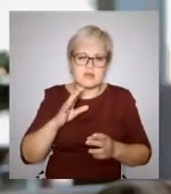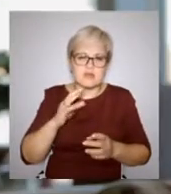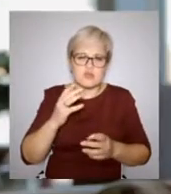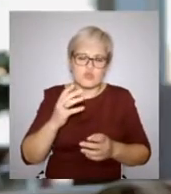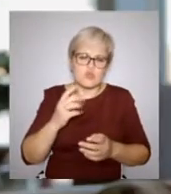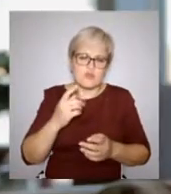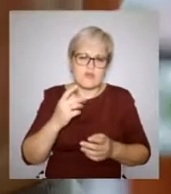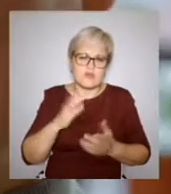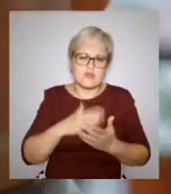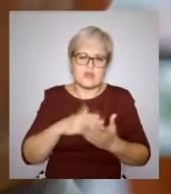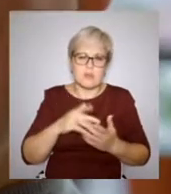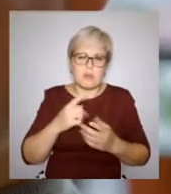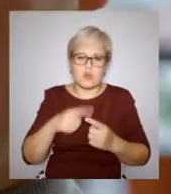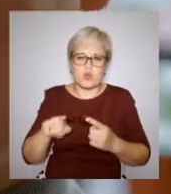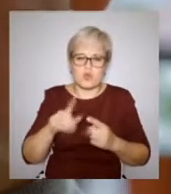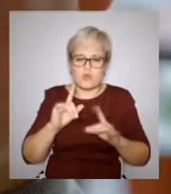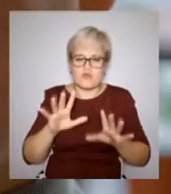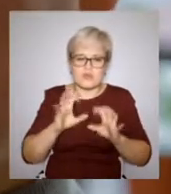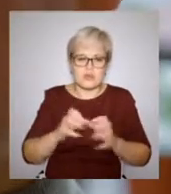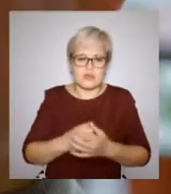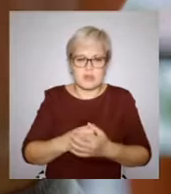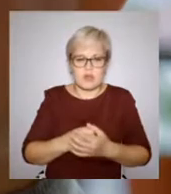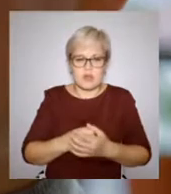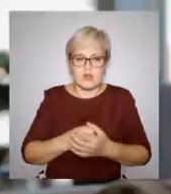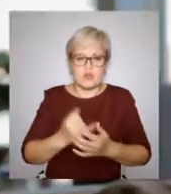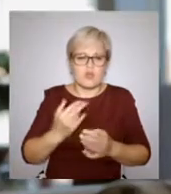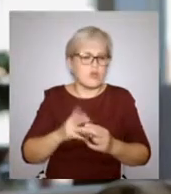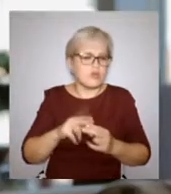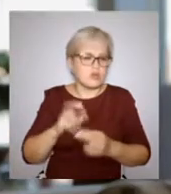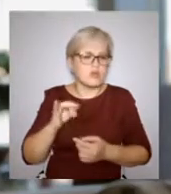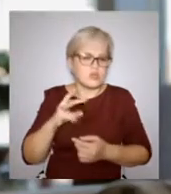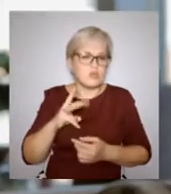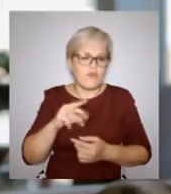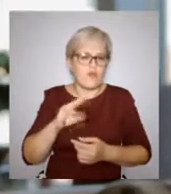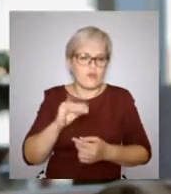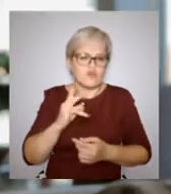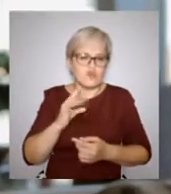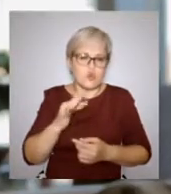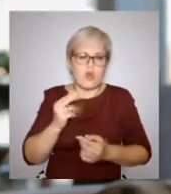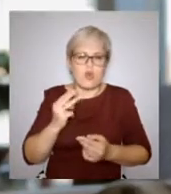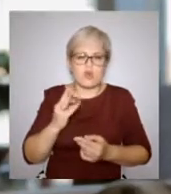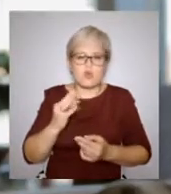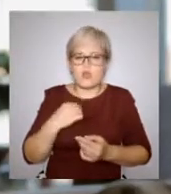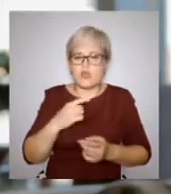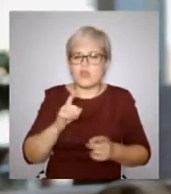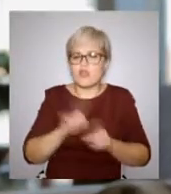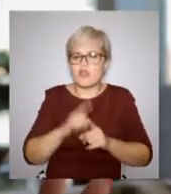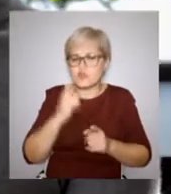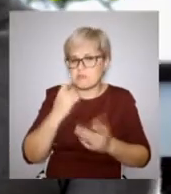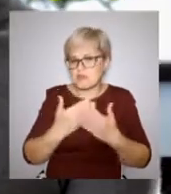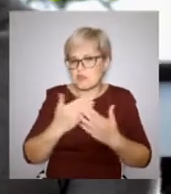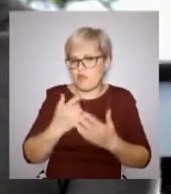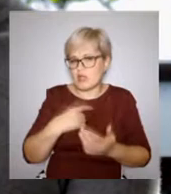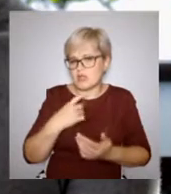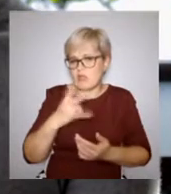эти вот слова так как ты подписали по другому совсем воспринял символично на как-то так я представляю себе на горе